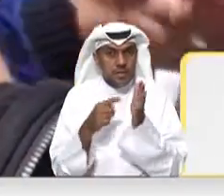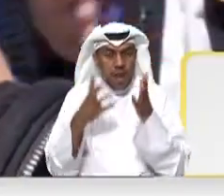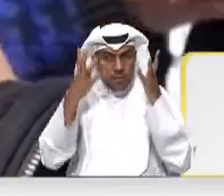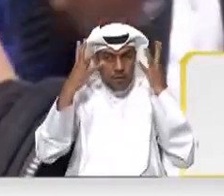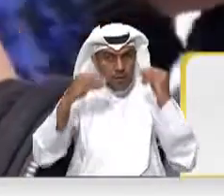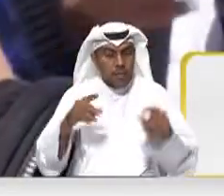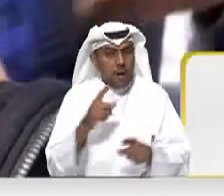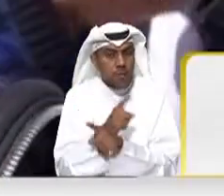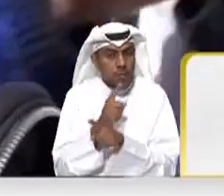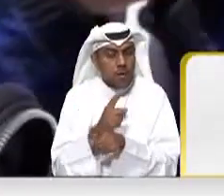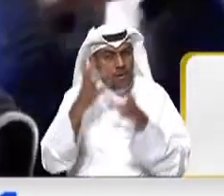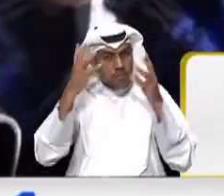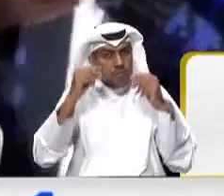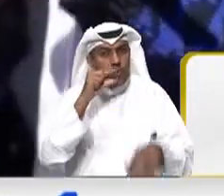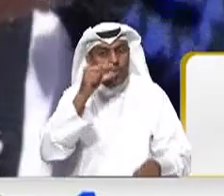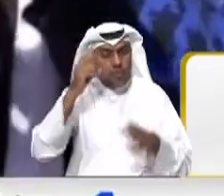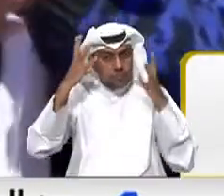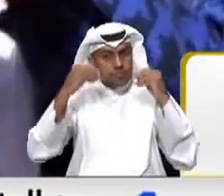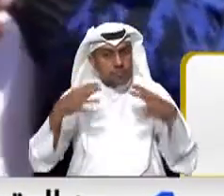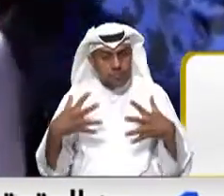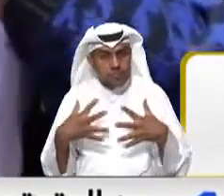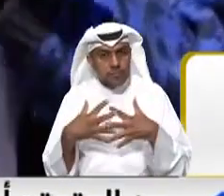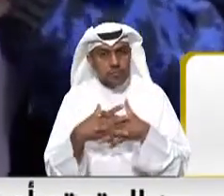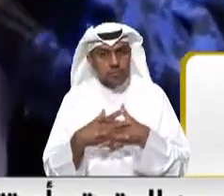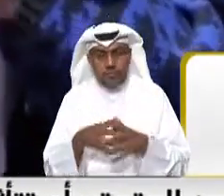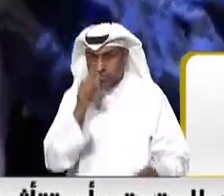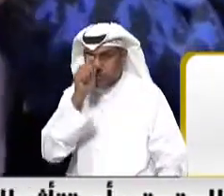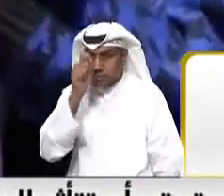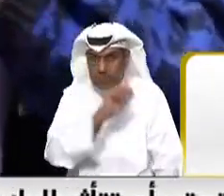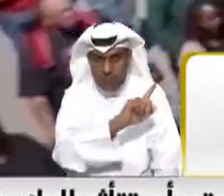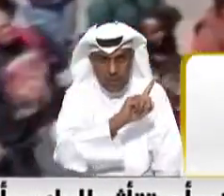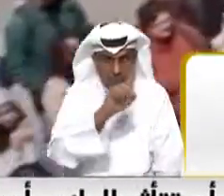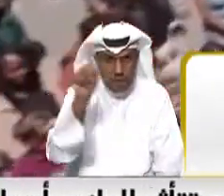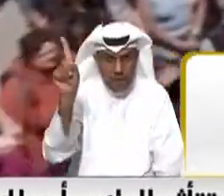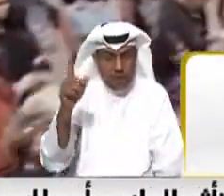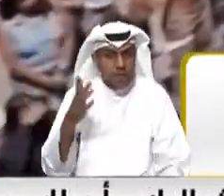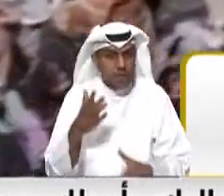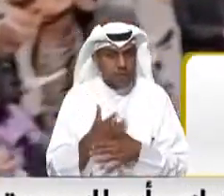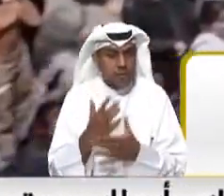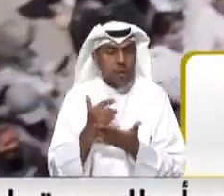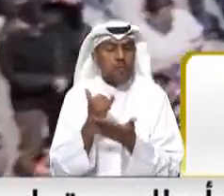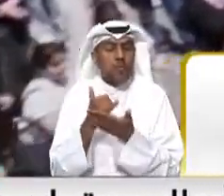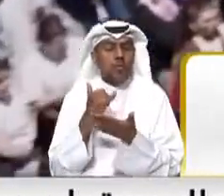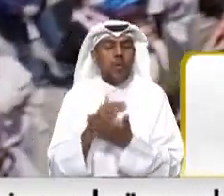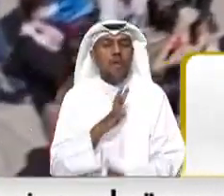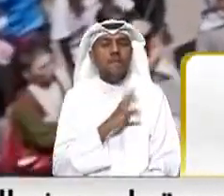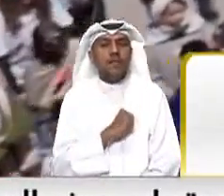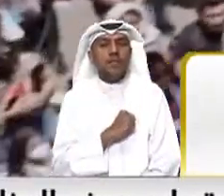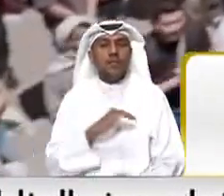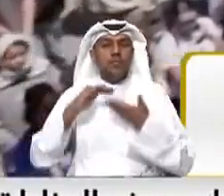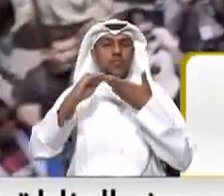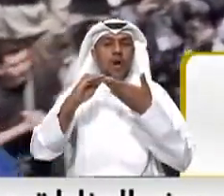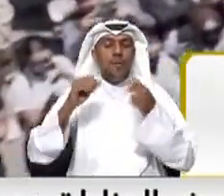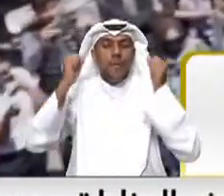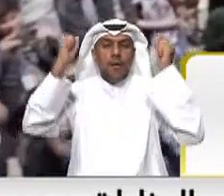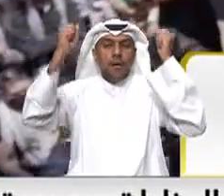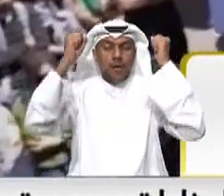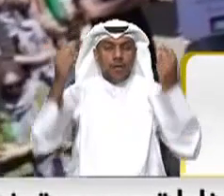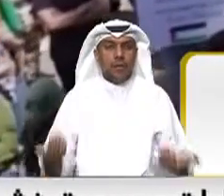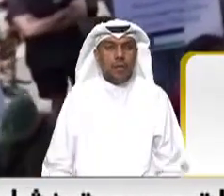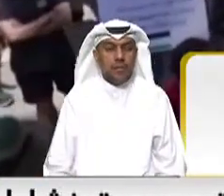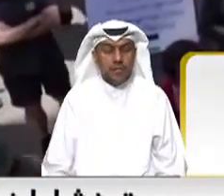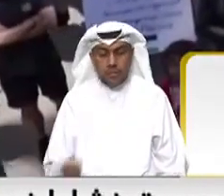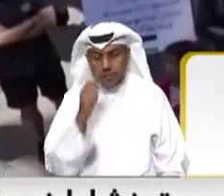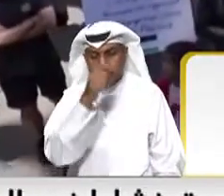هيئه التدريس الذين خضعوا لاجراءات تاديبيه بسبب دورهم في الاحتجاجات وكانت كولومبيا قد